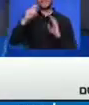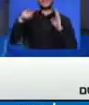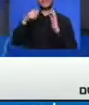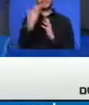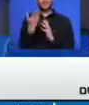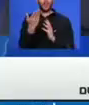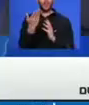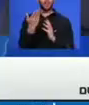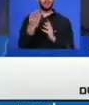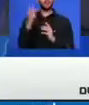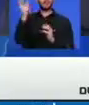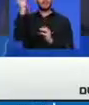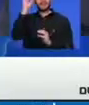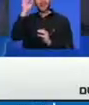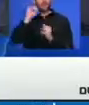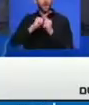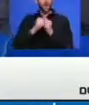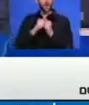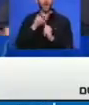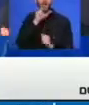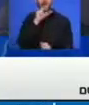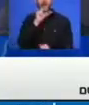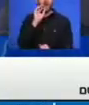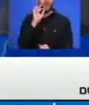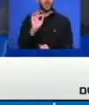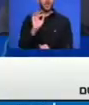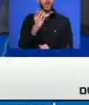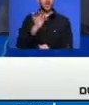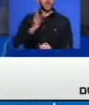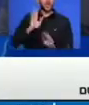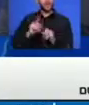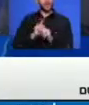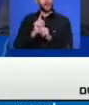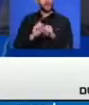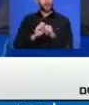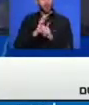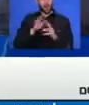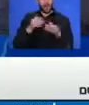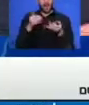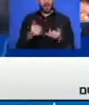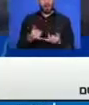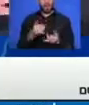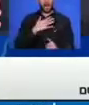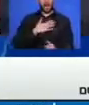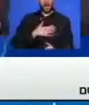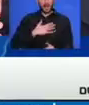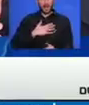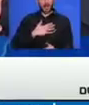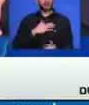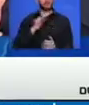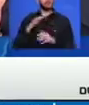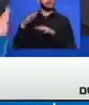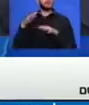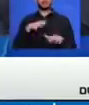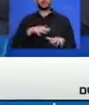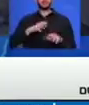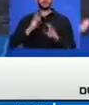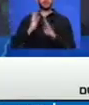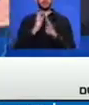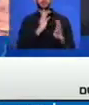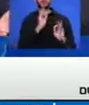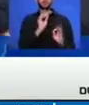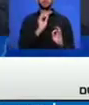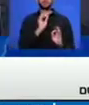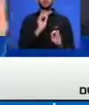טוק, בטוויטר, של גם בתקופת הקורונה וגם עכשיו, בחגים, שיירות של הקרטלים